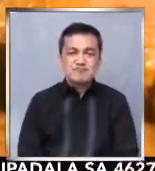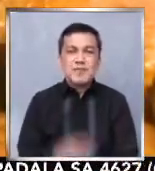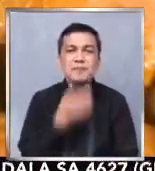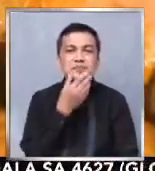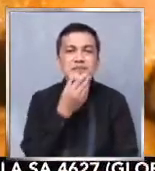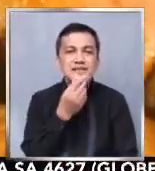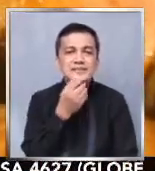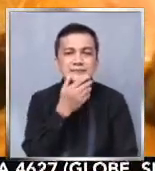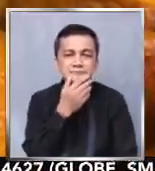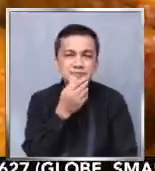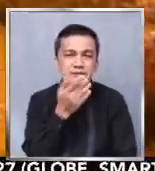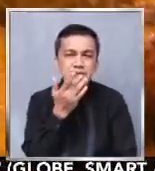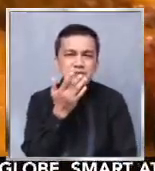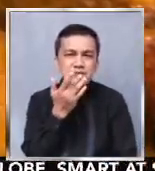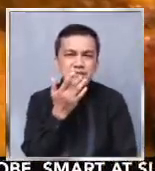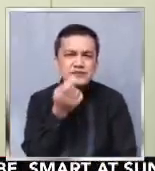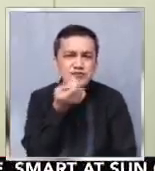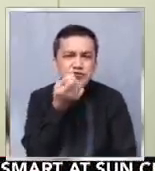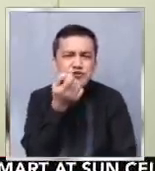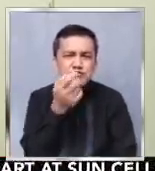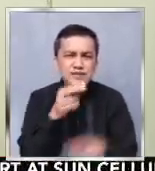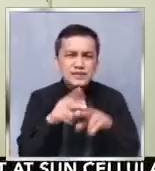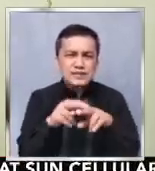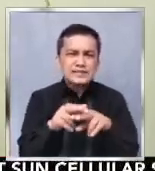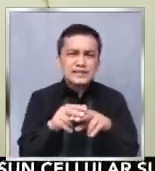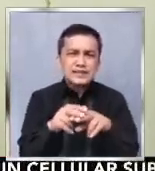Manamis-tamis na maalat-alat na kagad. Wala pa sos to.